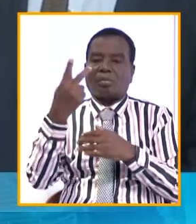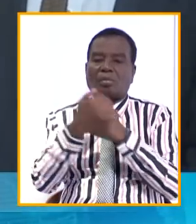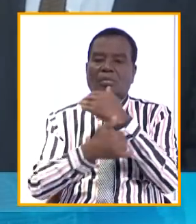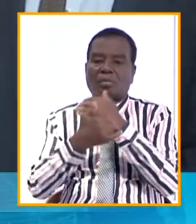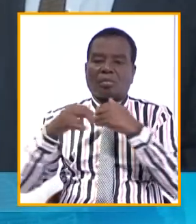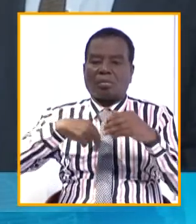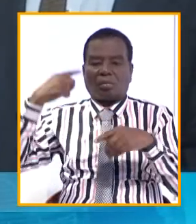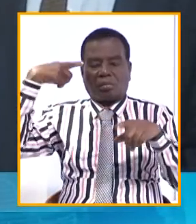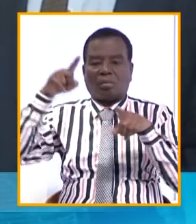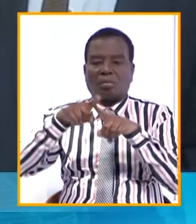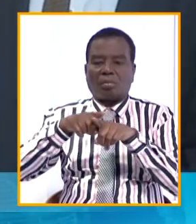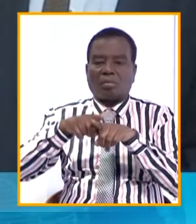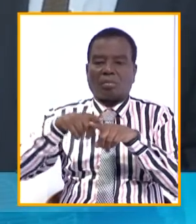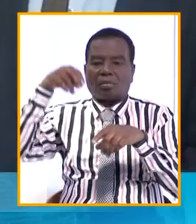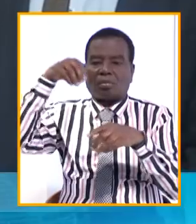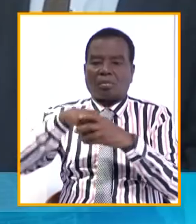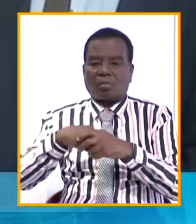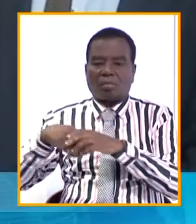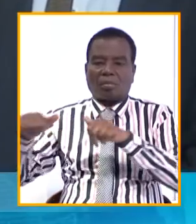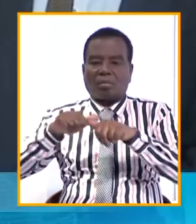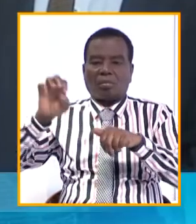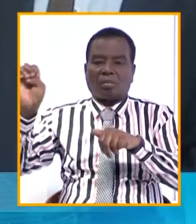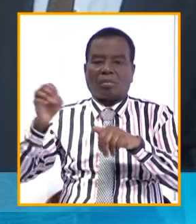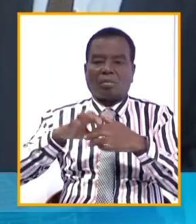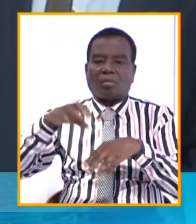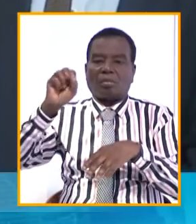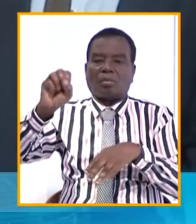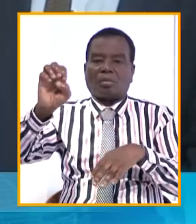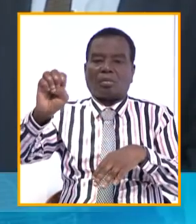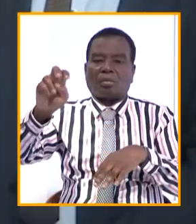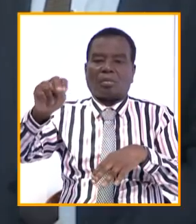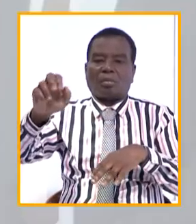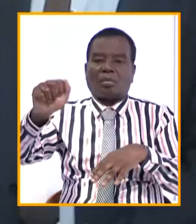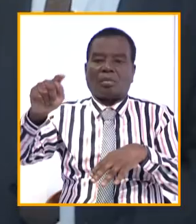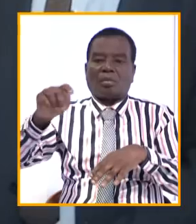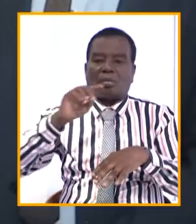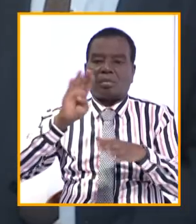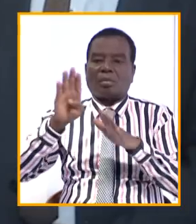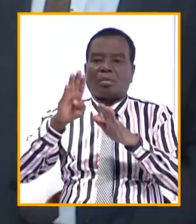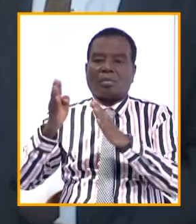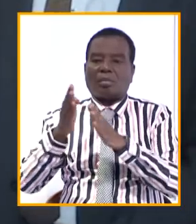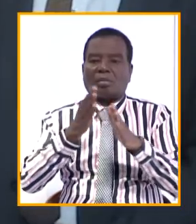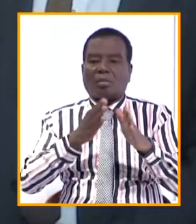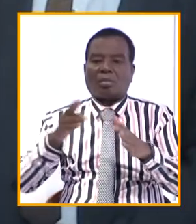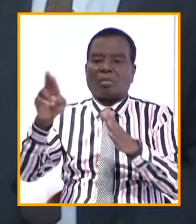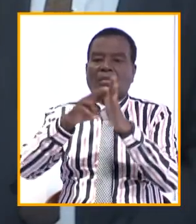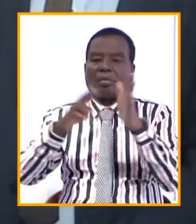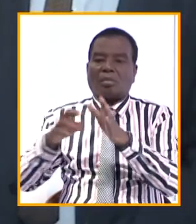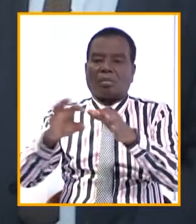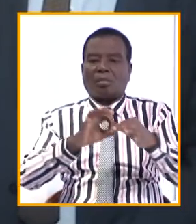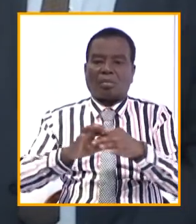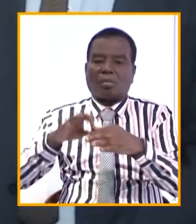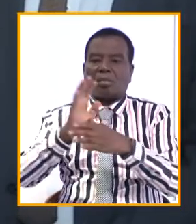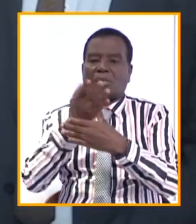nous avons convenu, dans le cadre des activités du Sénat, d'établir des rapports de coopération entre